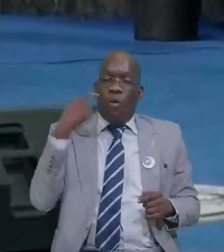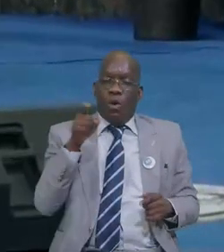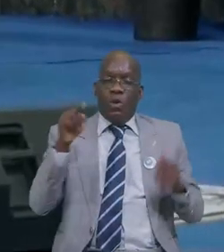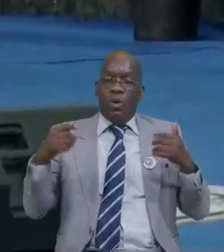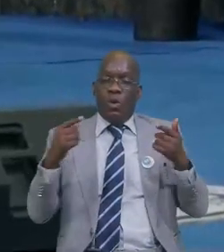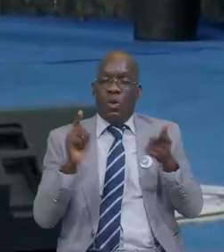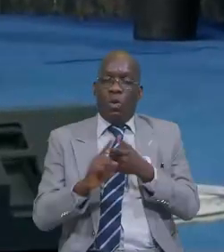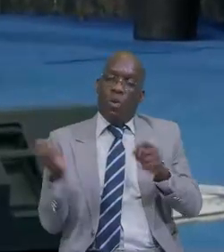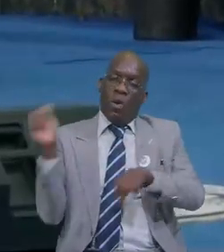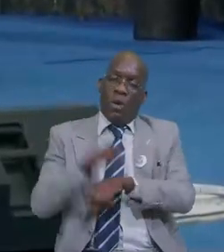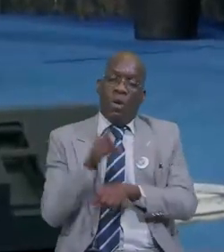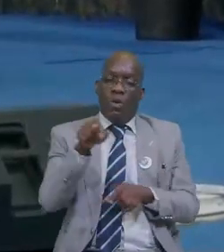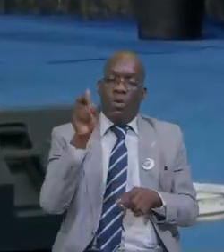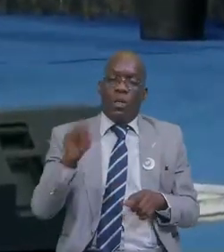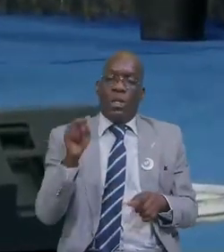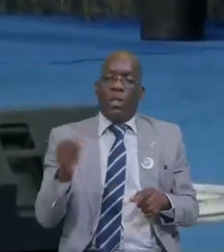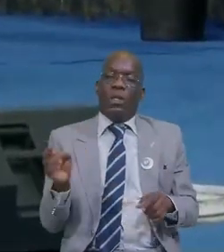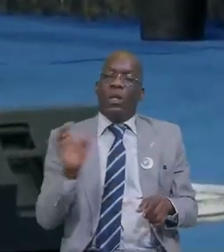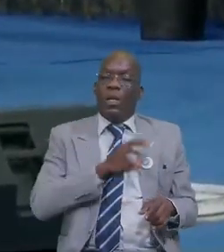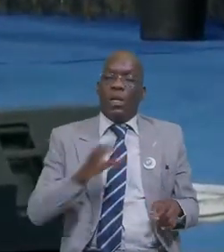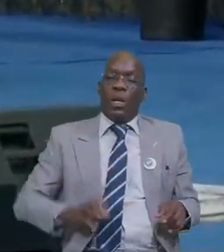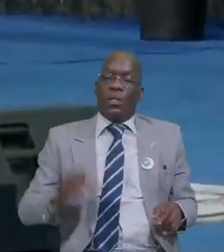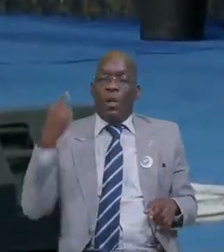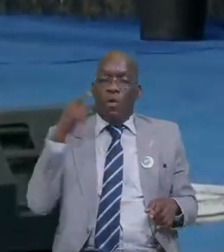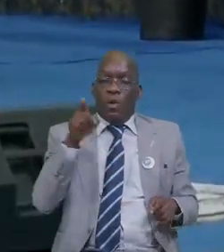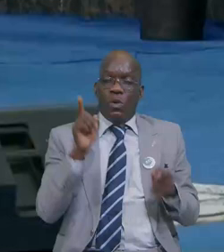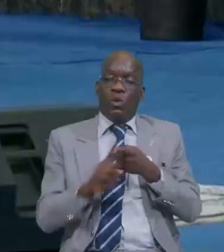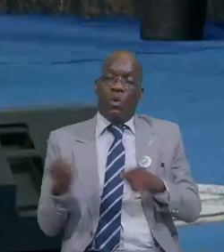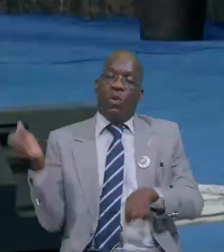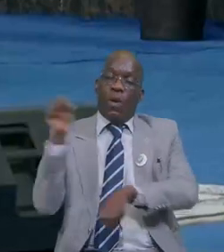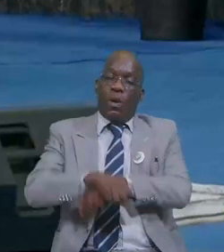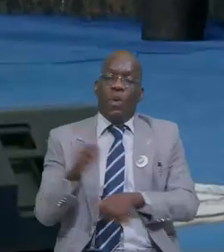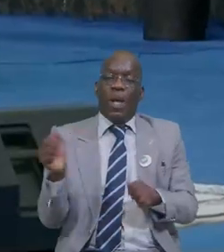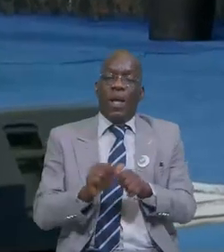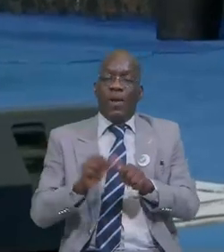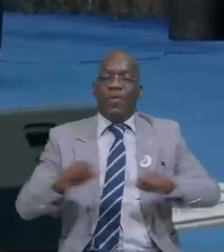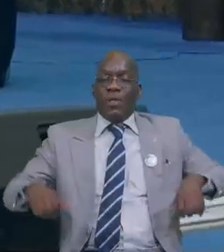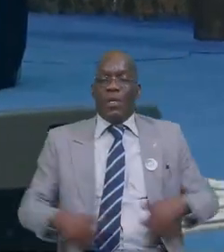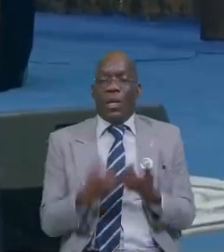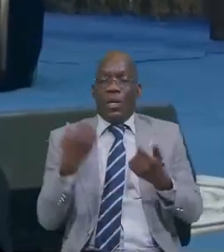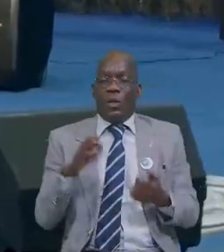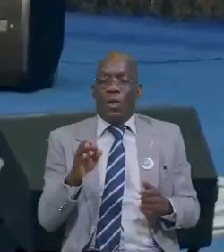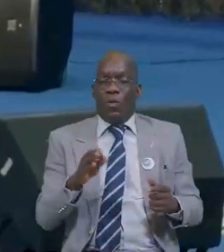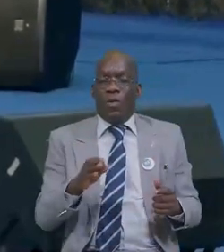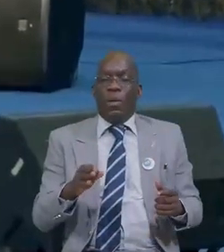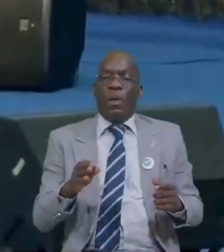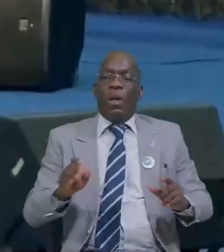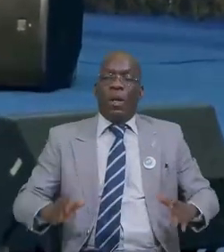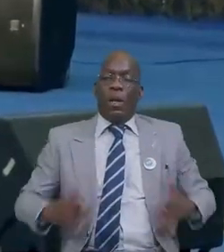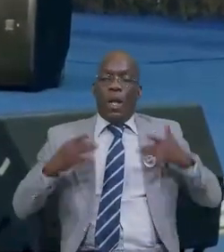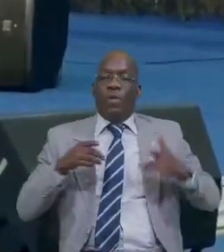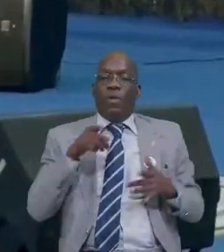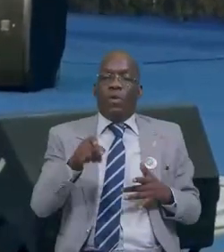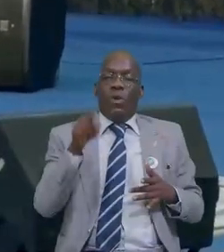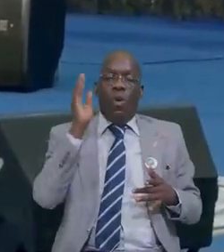vainqueur, tu as besoin d'avoir Christ. Pour que tu puisses vaincre dans tous les défis de la vie. Et ce soir, tu as